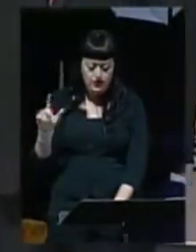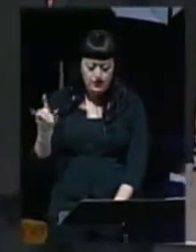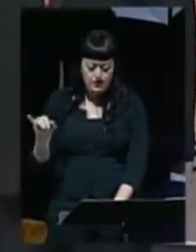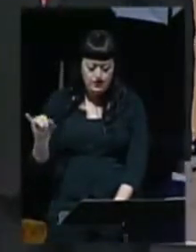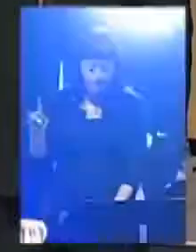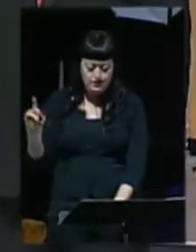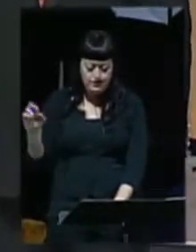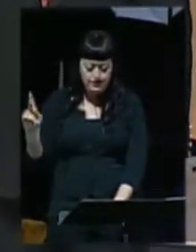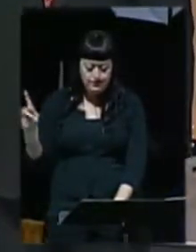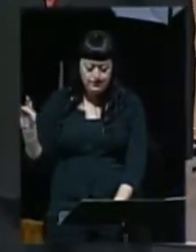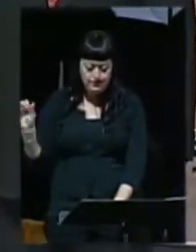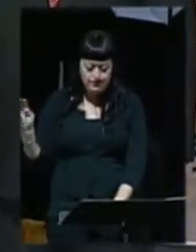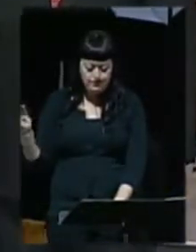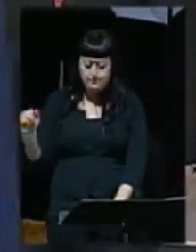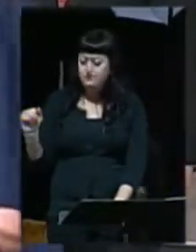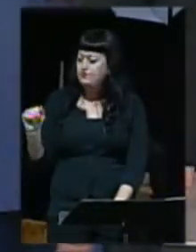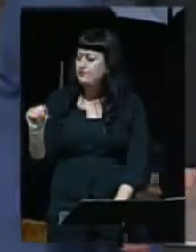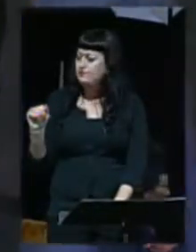Eli Carlins.